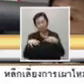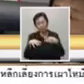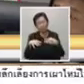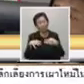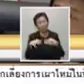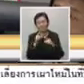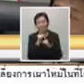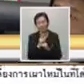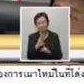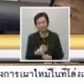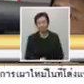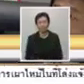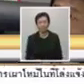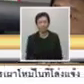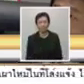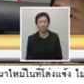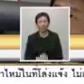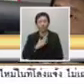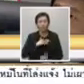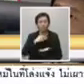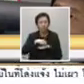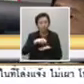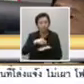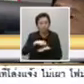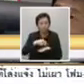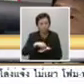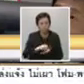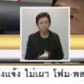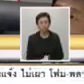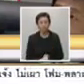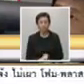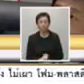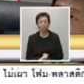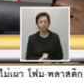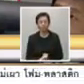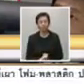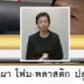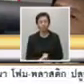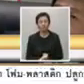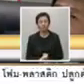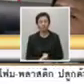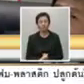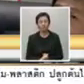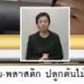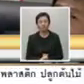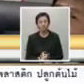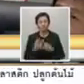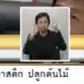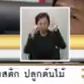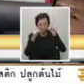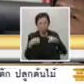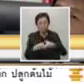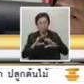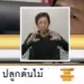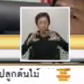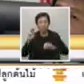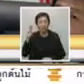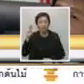ะครับผมกราบเรียนว่าประเด็นเรื่องการถวายสัตว์เนี่ยผ